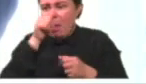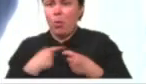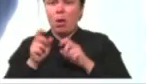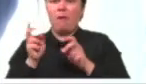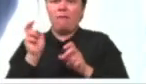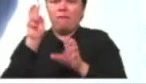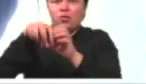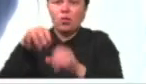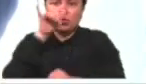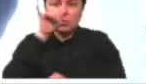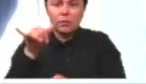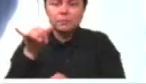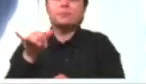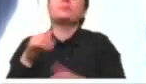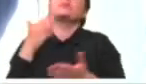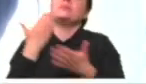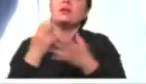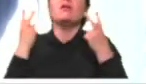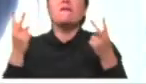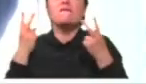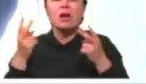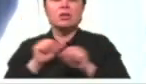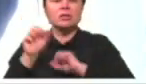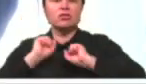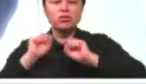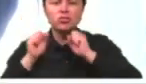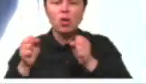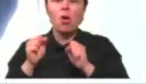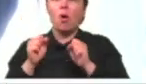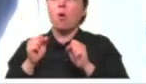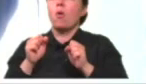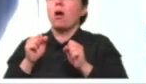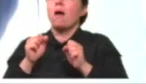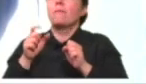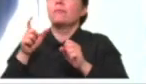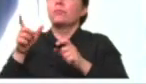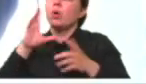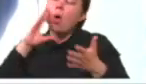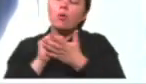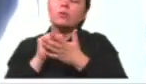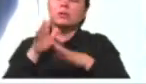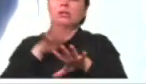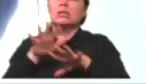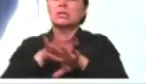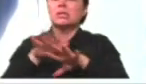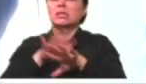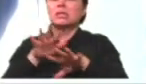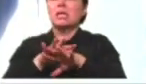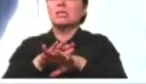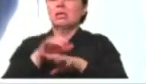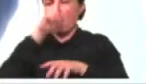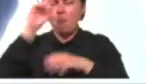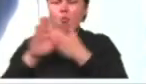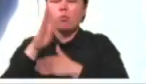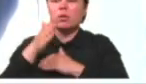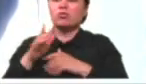pojazdu wsiądzie, więc dlatego tak ważnym działaniem była to odtwarzanie systemu transportu publicznego, który jako samorząd